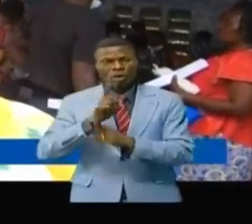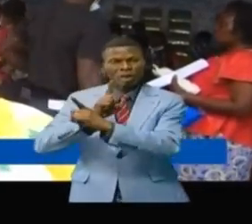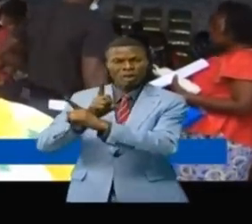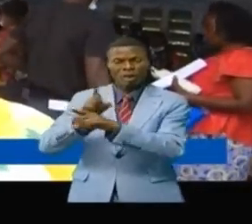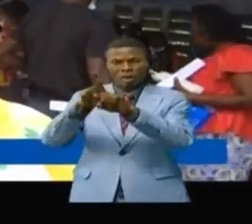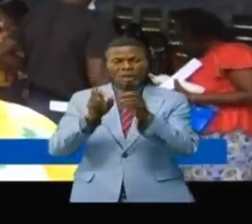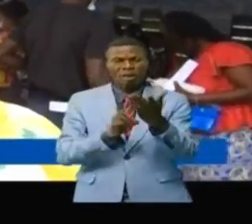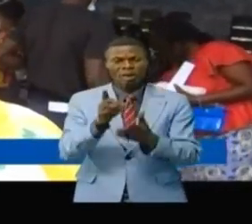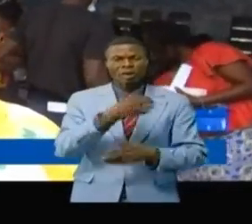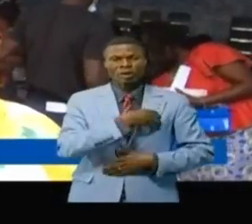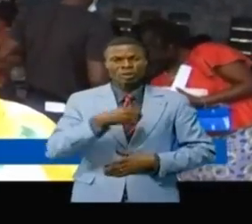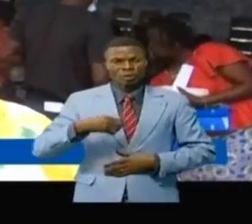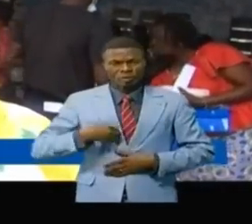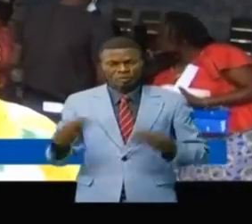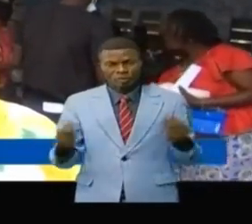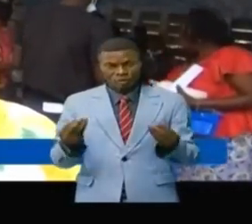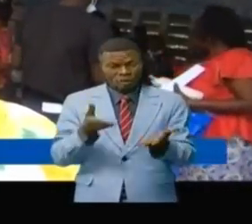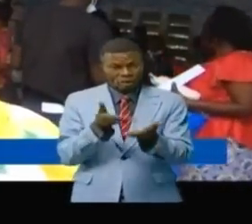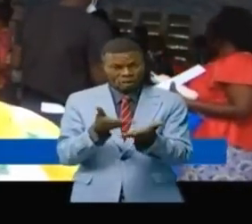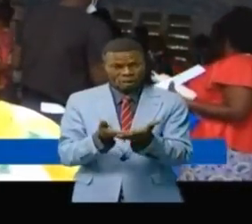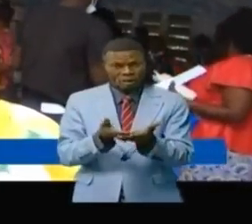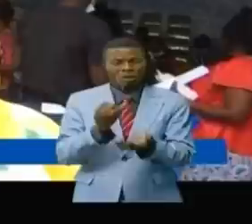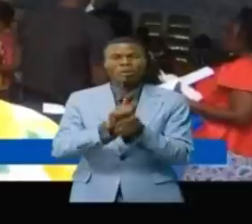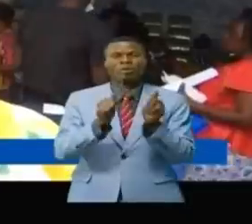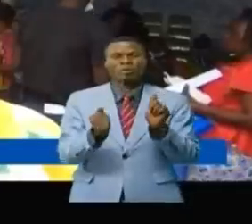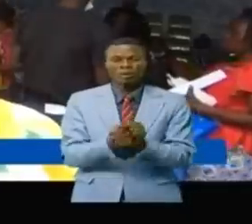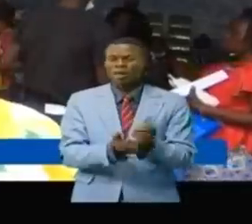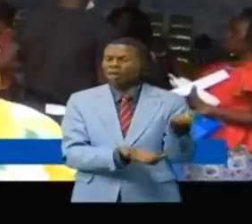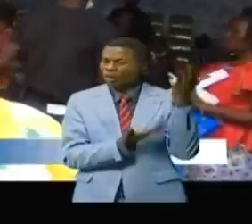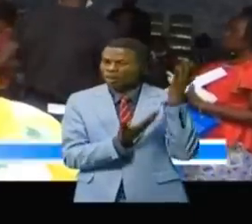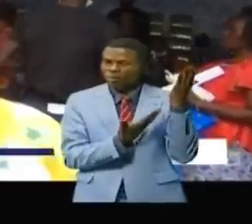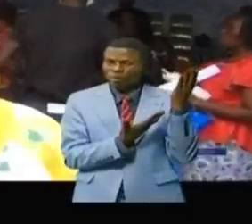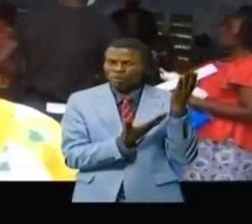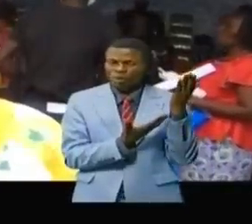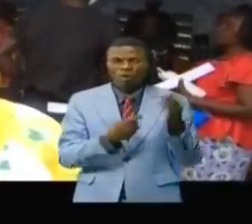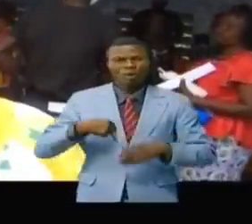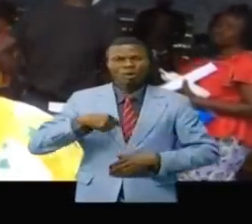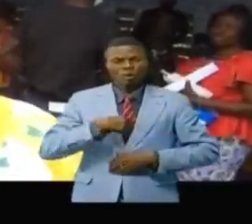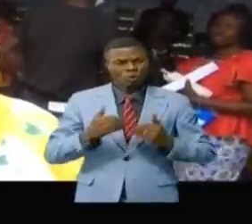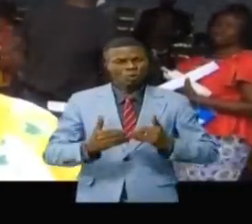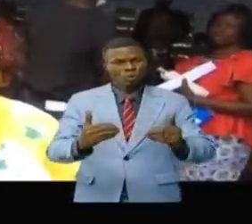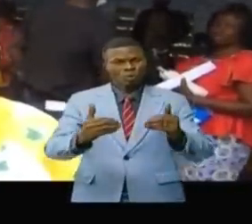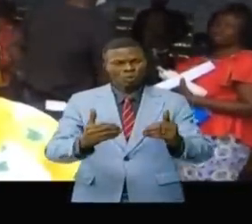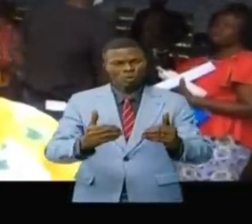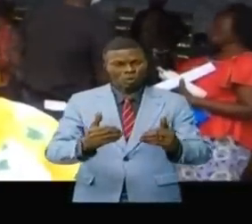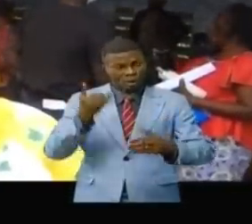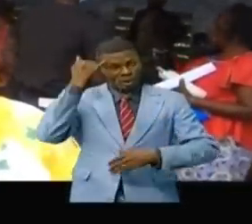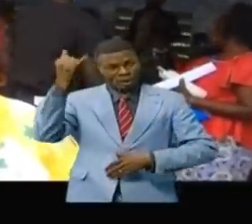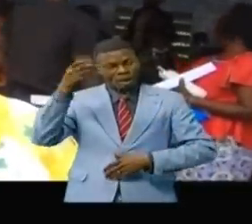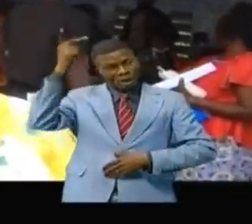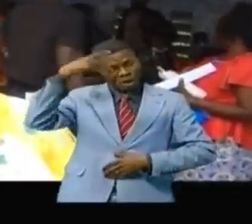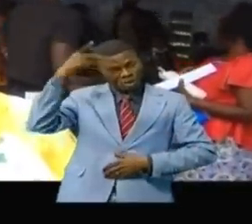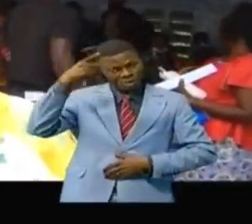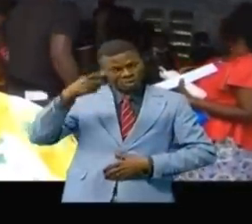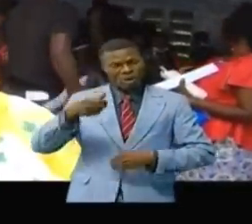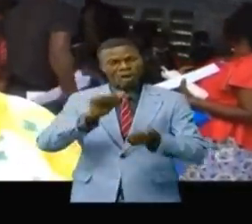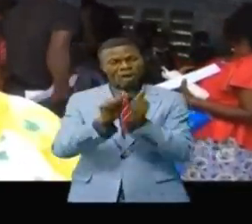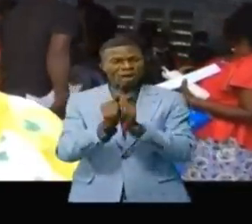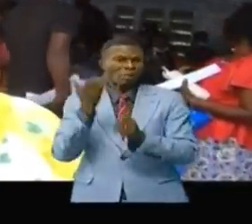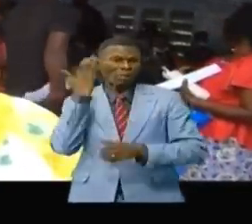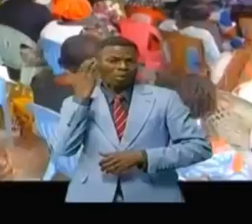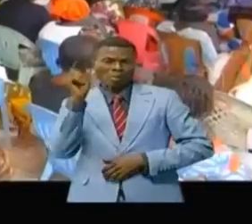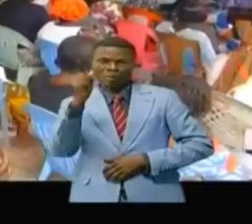et des droits de la femme, parce qu'il s'agit là d'une question pertinente. On ne peut pas continuer à penser que la politique, c'est une